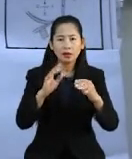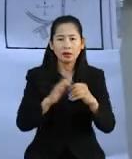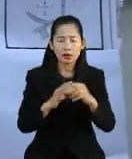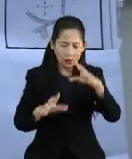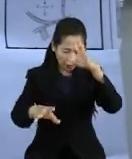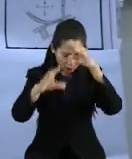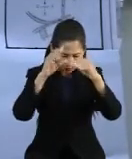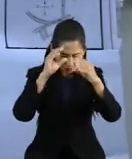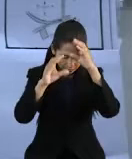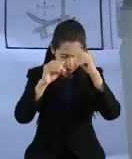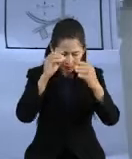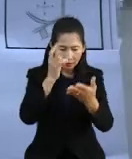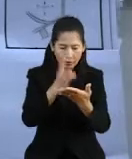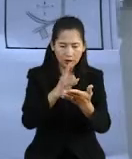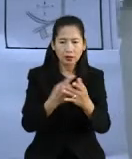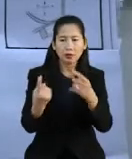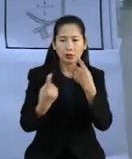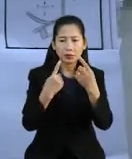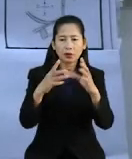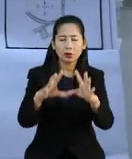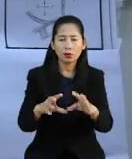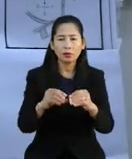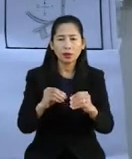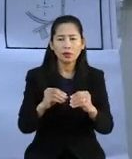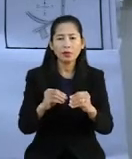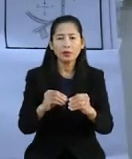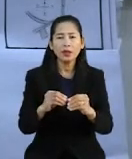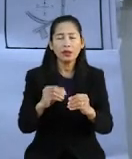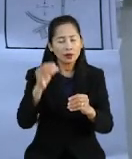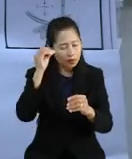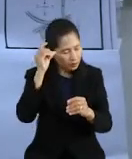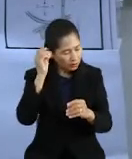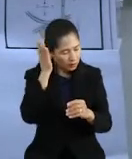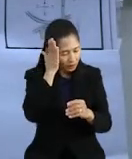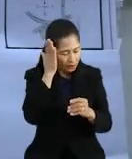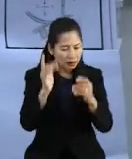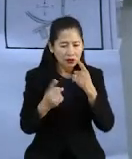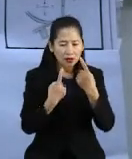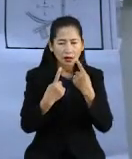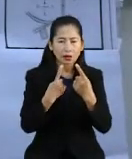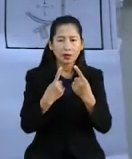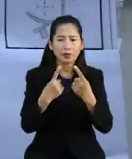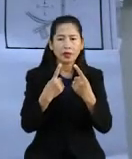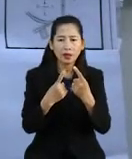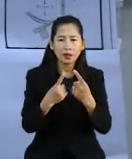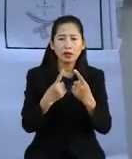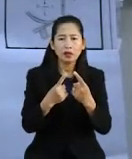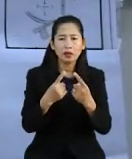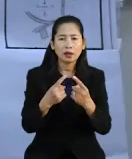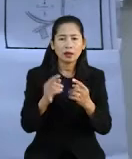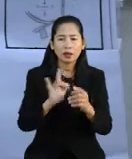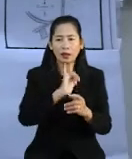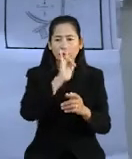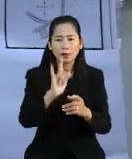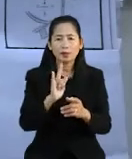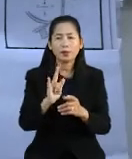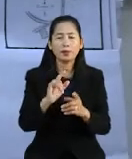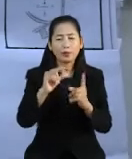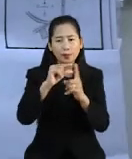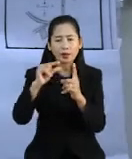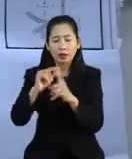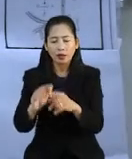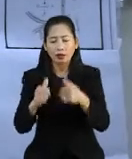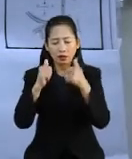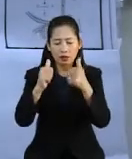ông ca riêng mày riêng nè con nói xong tần nè đầm bây tụt ba nữa ấy chà chê xong tần nè bà cọp đào ấy có chà bà cọp đại ca bà bà bịa